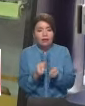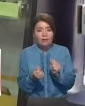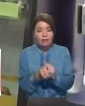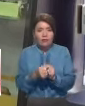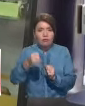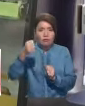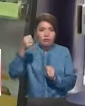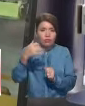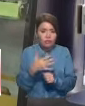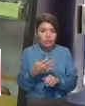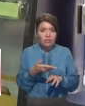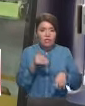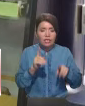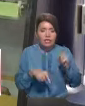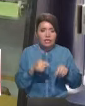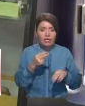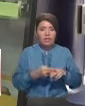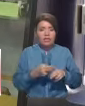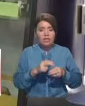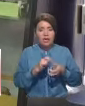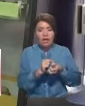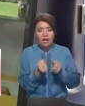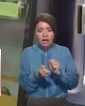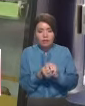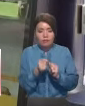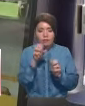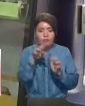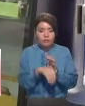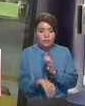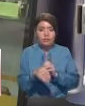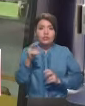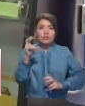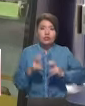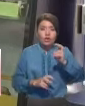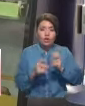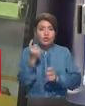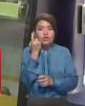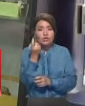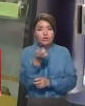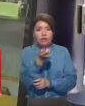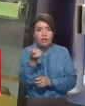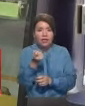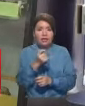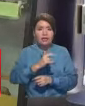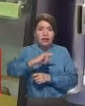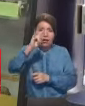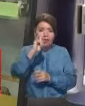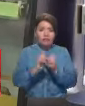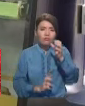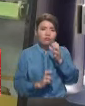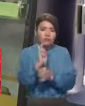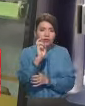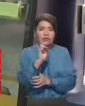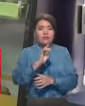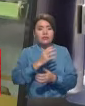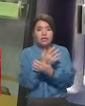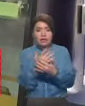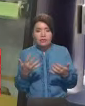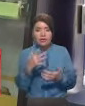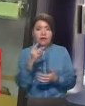и находится редкометальный литий, без которого не обходится производство сотовых телефонов, ракет, самолетов. И только в Восточном